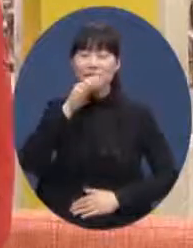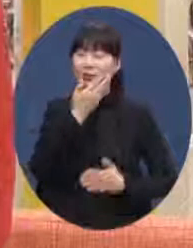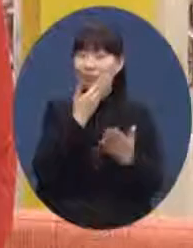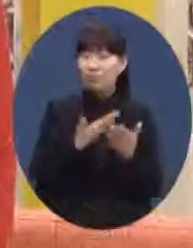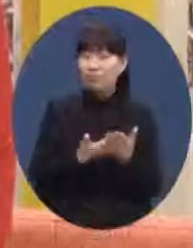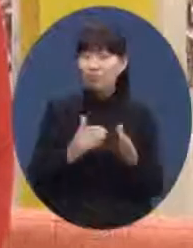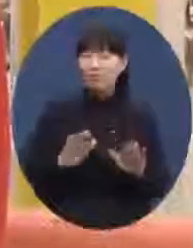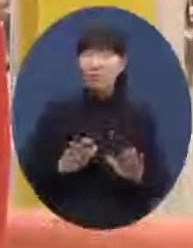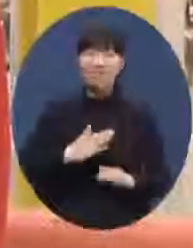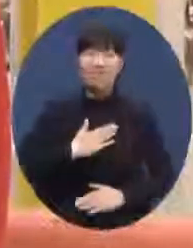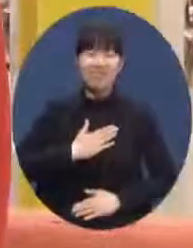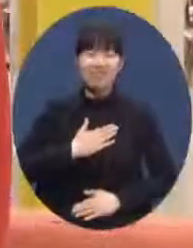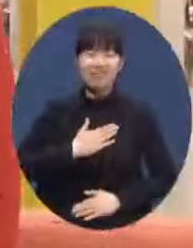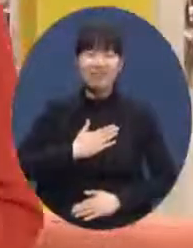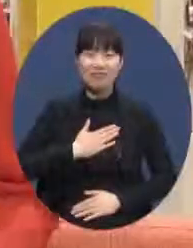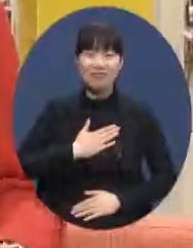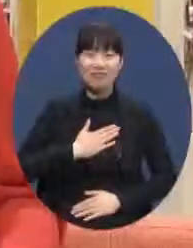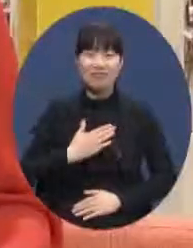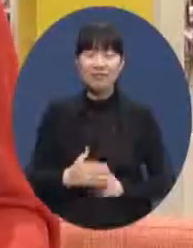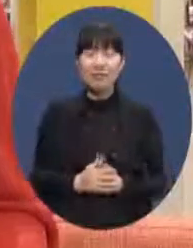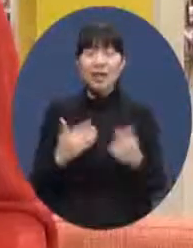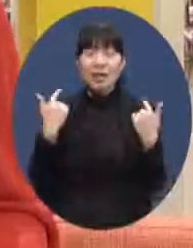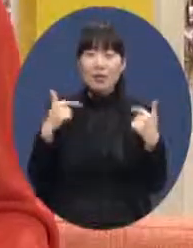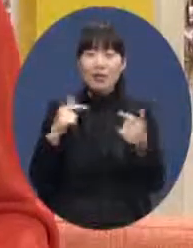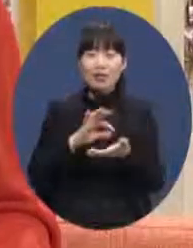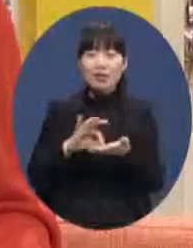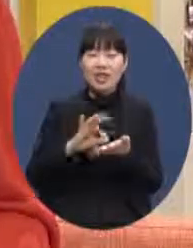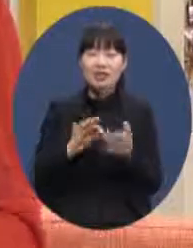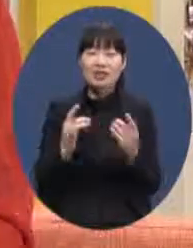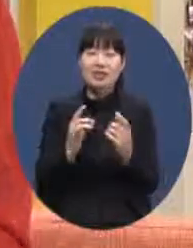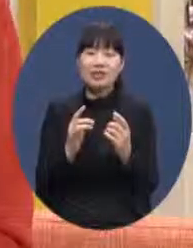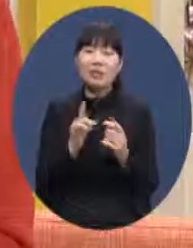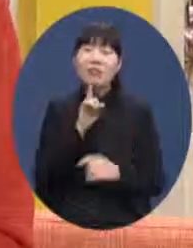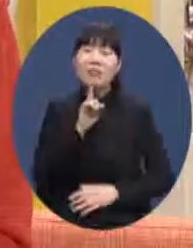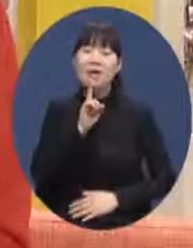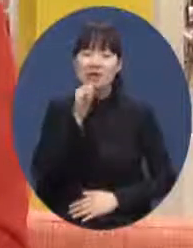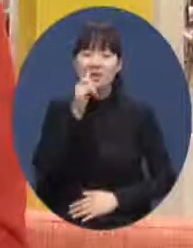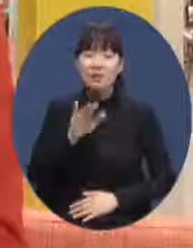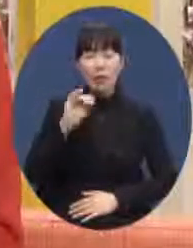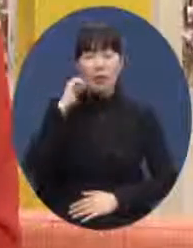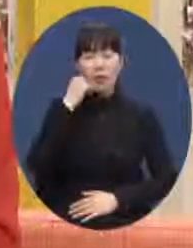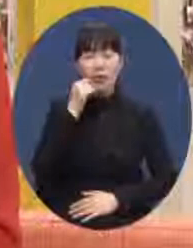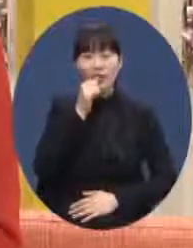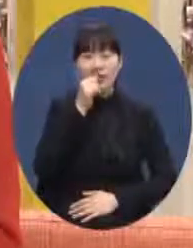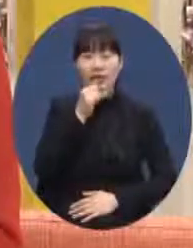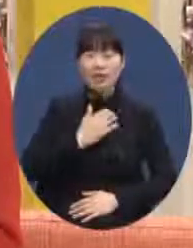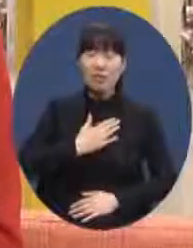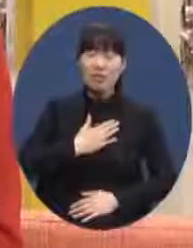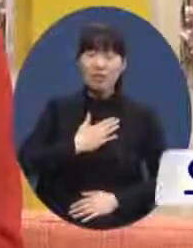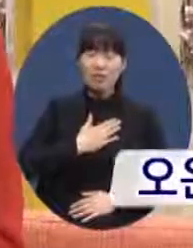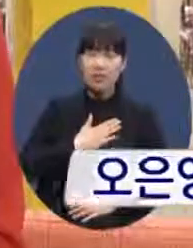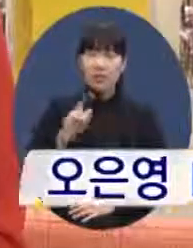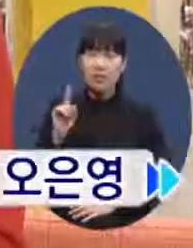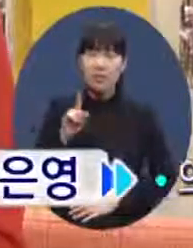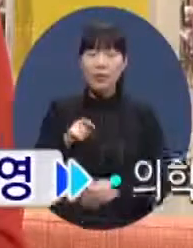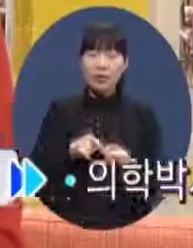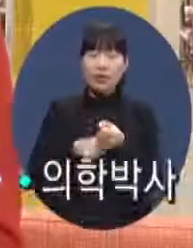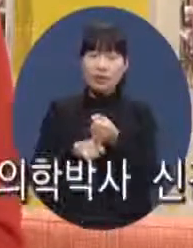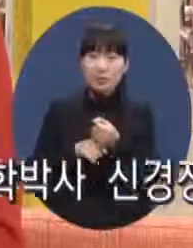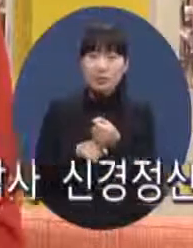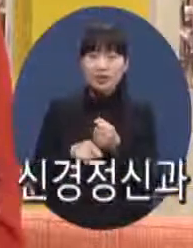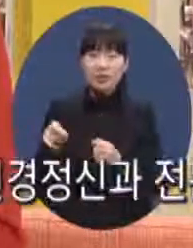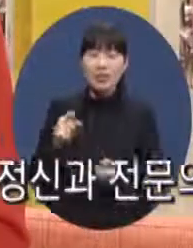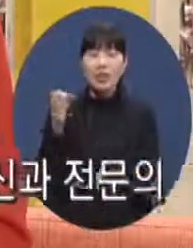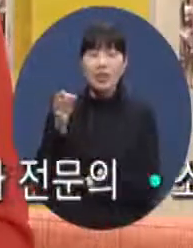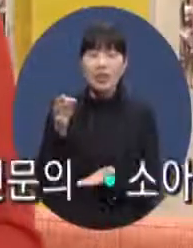근데 우리가 이제 감정, 이게 좀 매일매일 쓰는 말인데요. 좀 어려울 수도 있어요. 그래서 감정이라는 것의 어떤 의미, 또